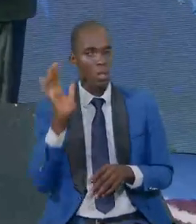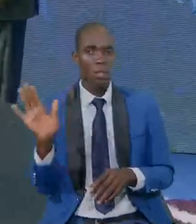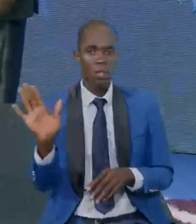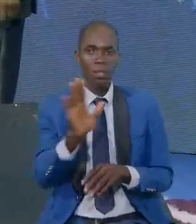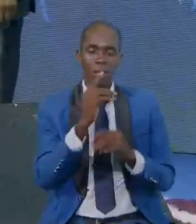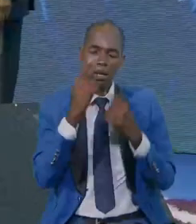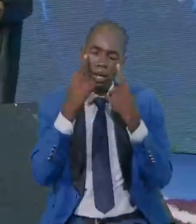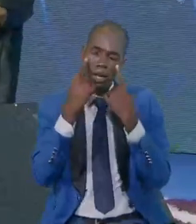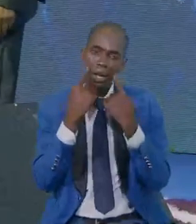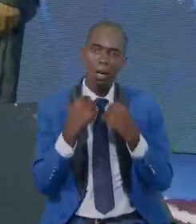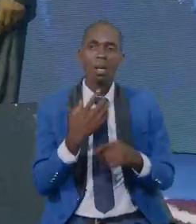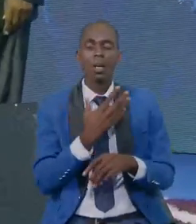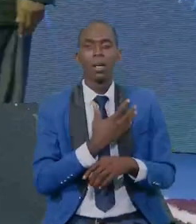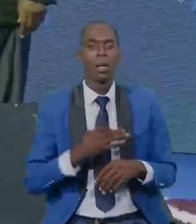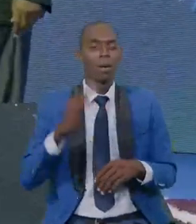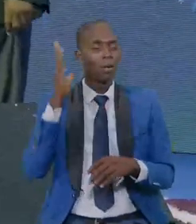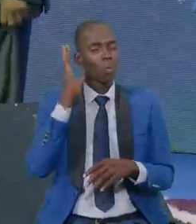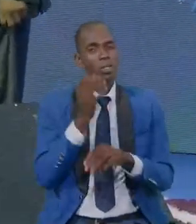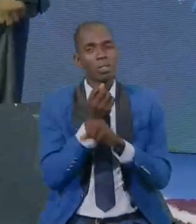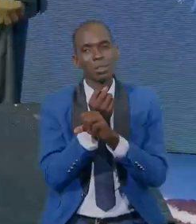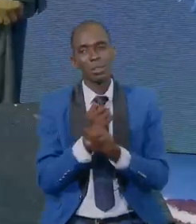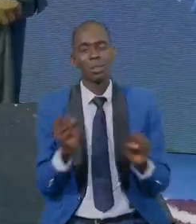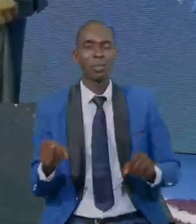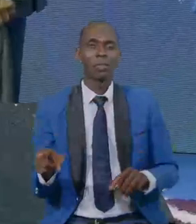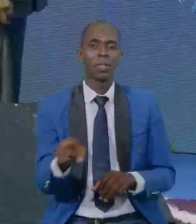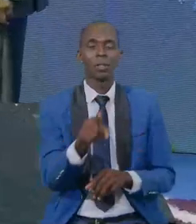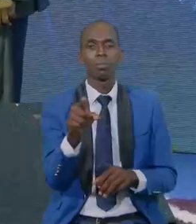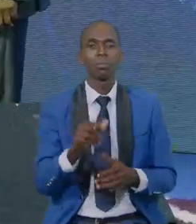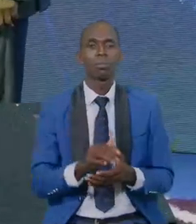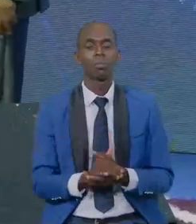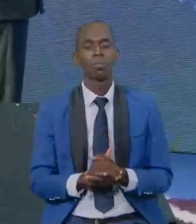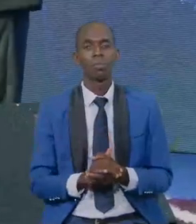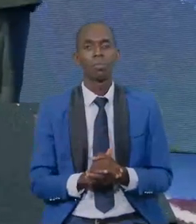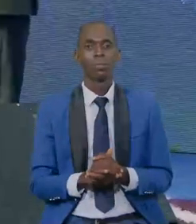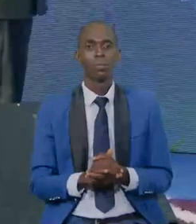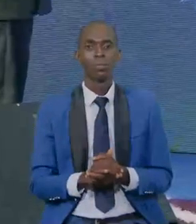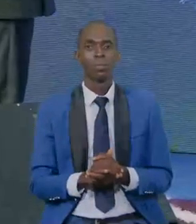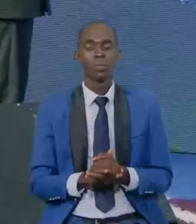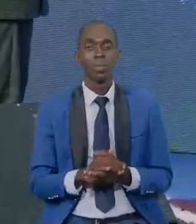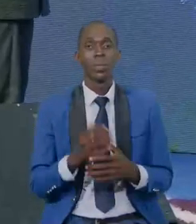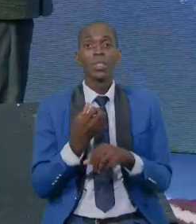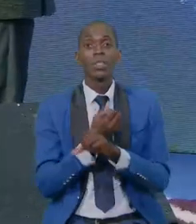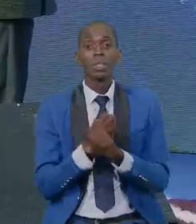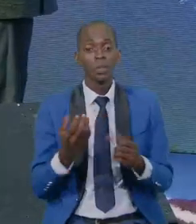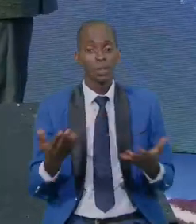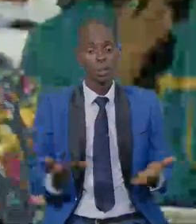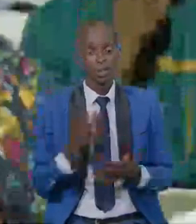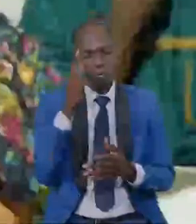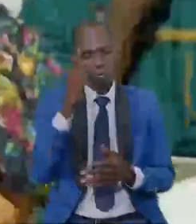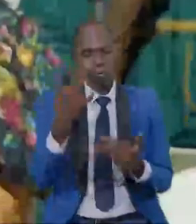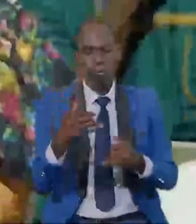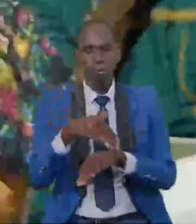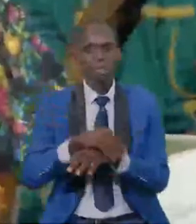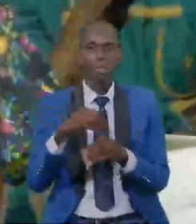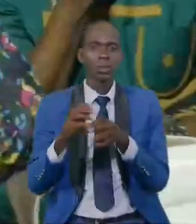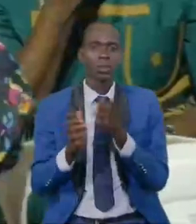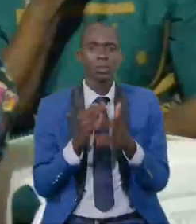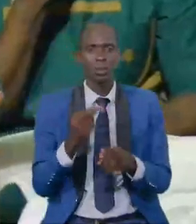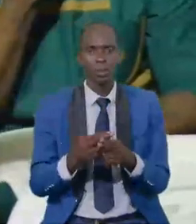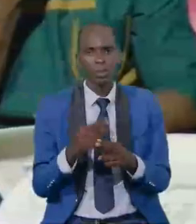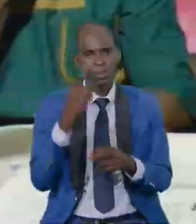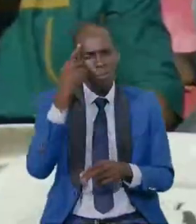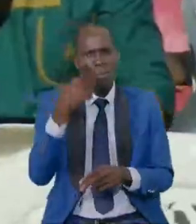and will save them. Il entend leur cri et il les sauve. Le salut est ici ce soir.